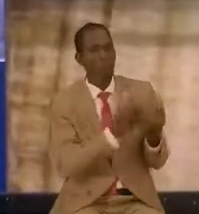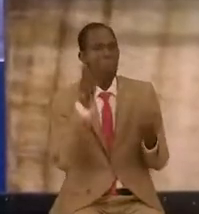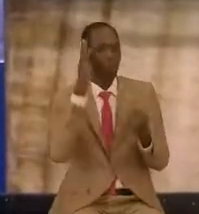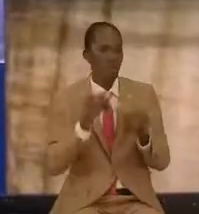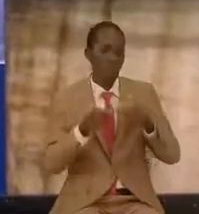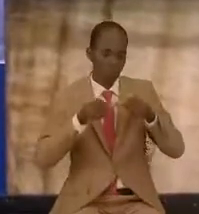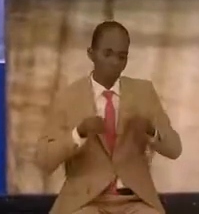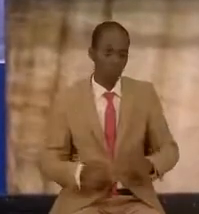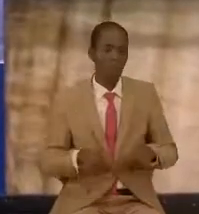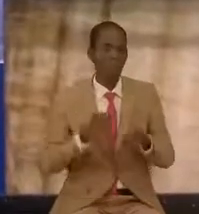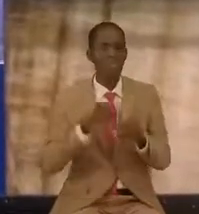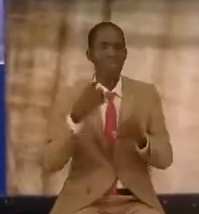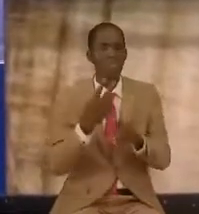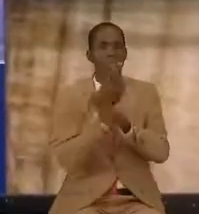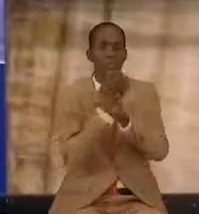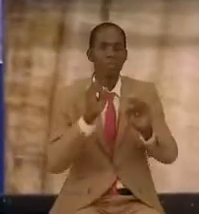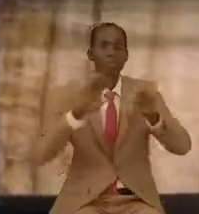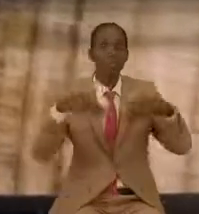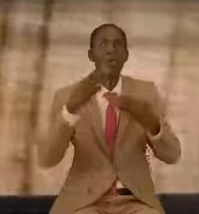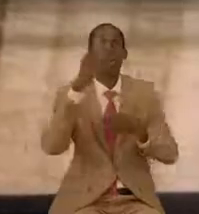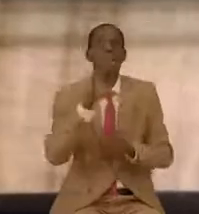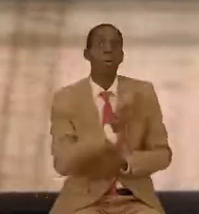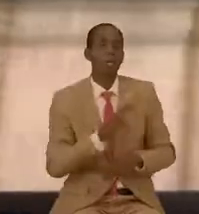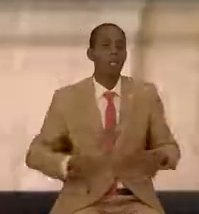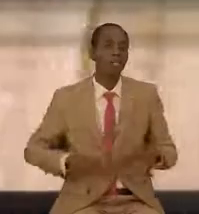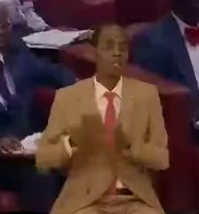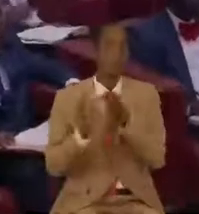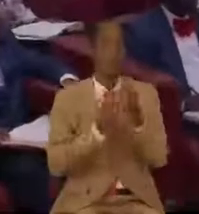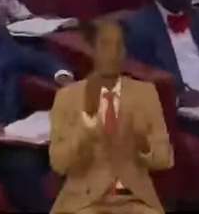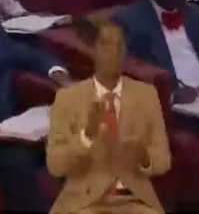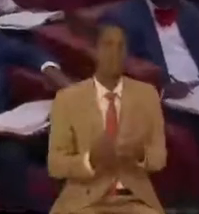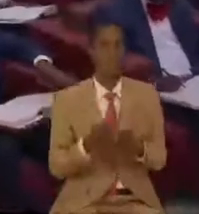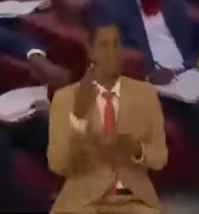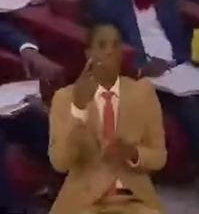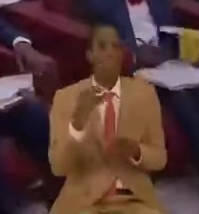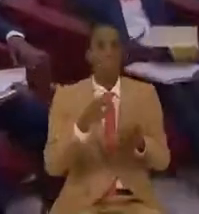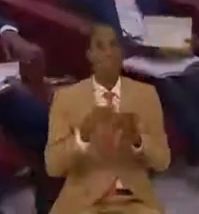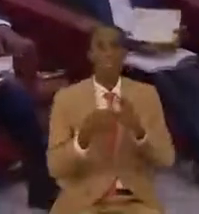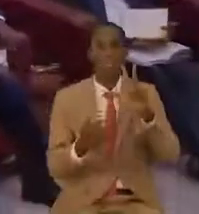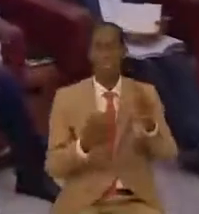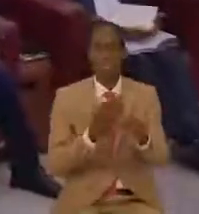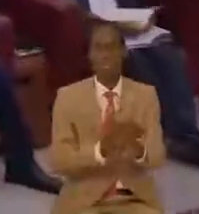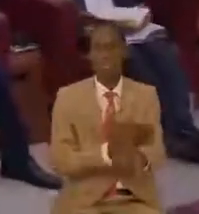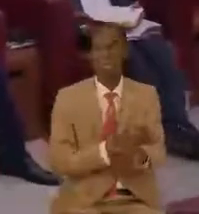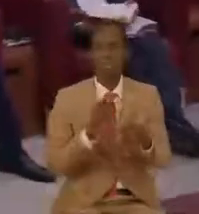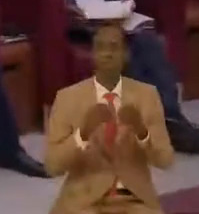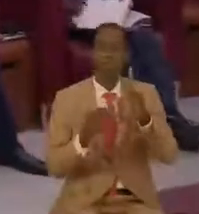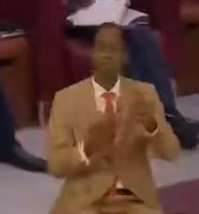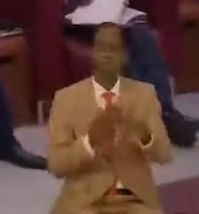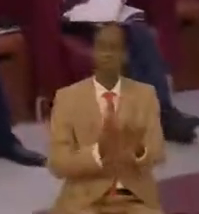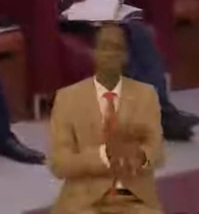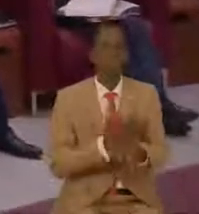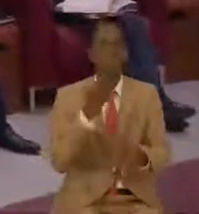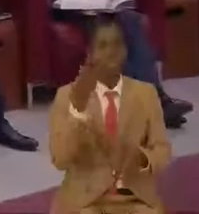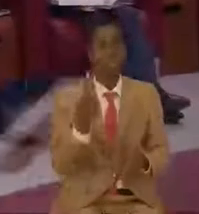foi demeure dans la rédemption offerte par Christ au nom de Jésus-Christ. Troisième